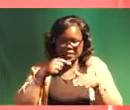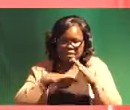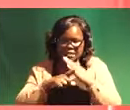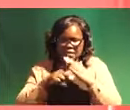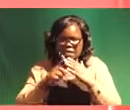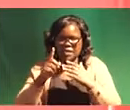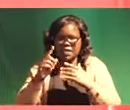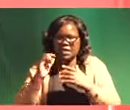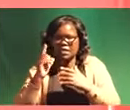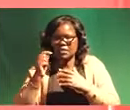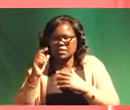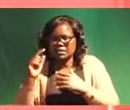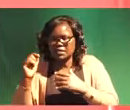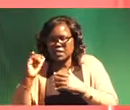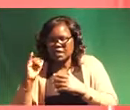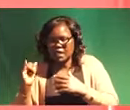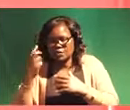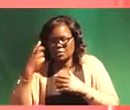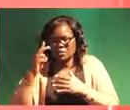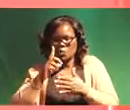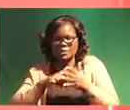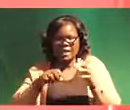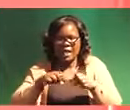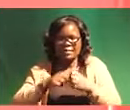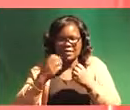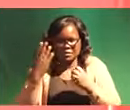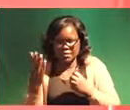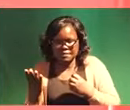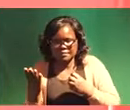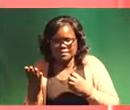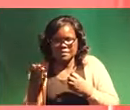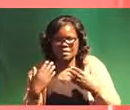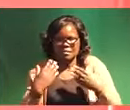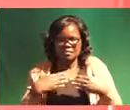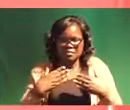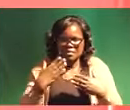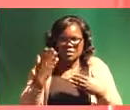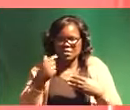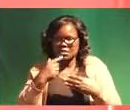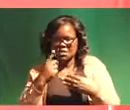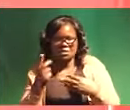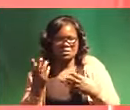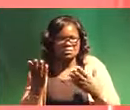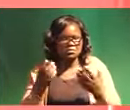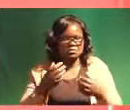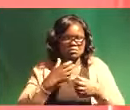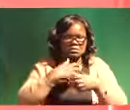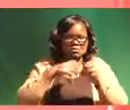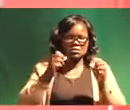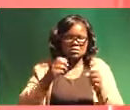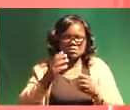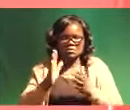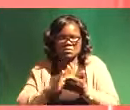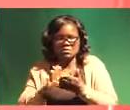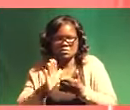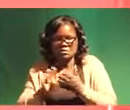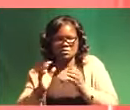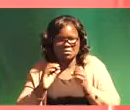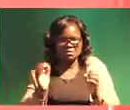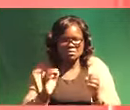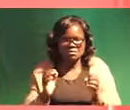TTI kuangalia ni nini kinaendelea pale. Watu wa protocol walikuwa wanasema oh, rais akiingia hapa atakimbia pale